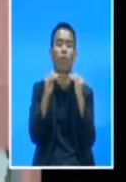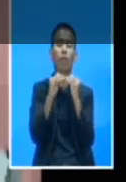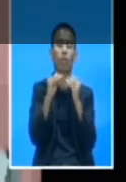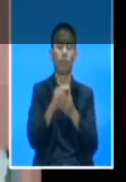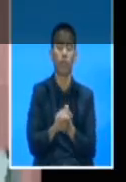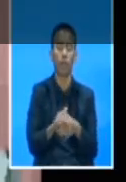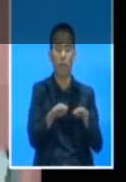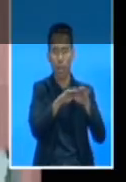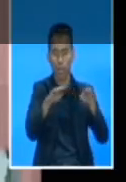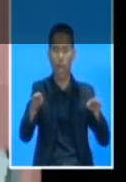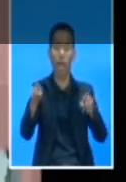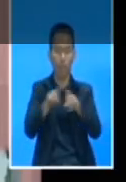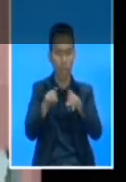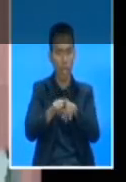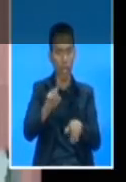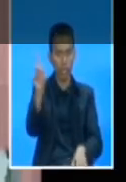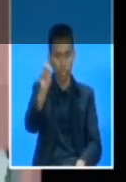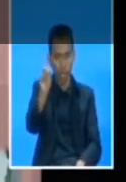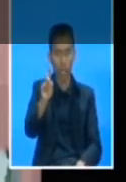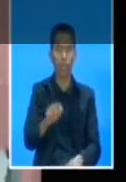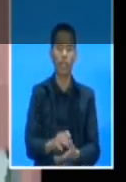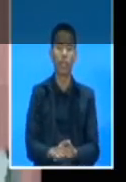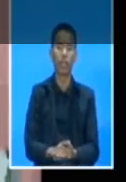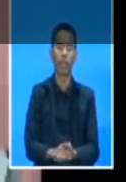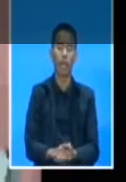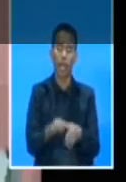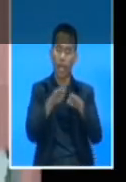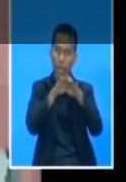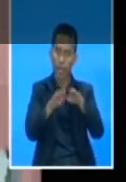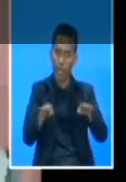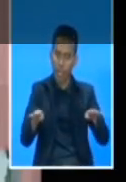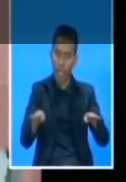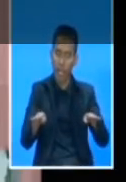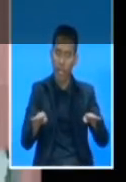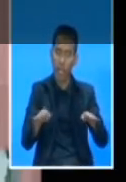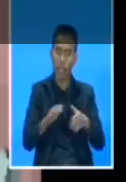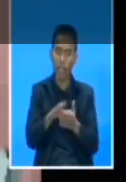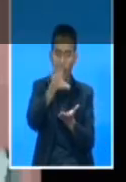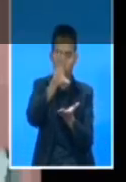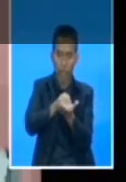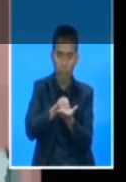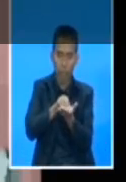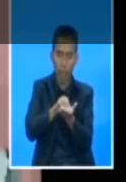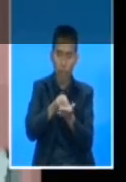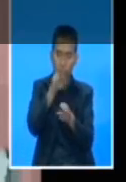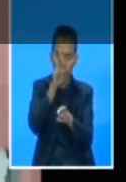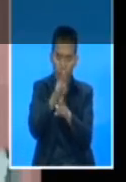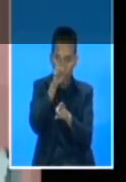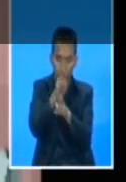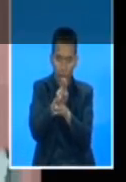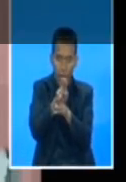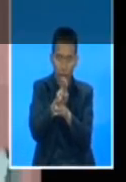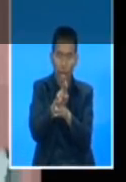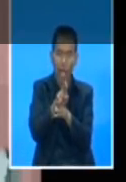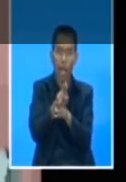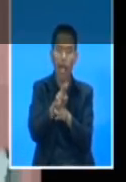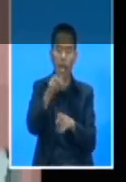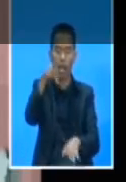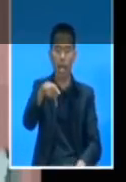มาตรฐานเดียวกันคืออะไรครับตั้งแต่เก็บรักษาพยานหลักฐานต้องมาตรฐานเดียว